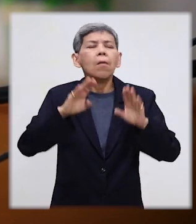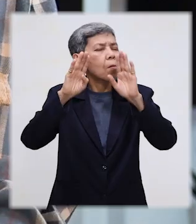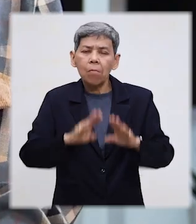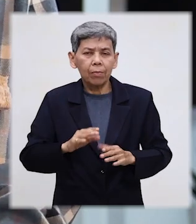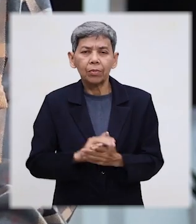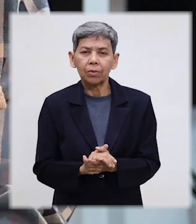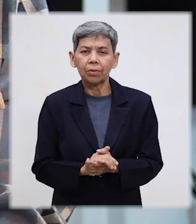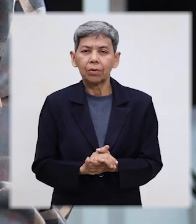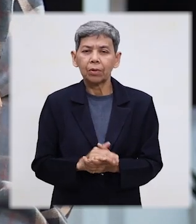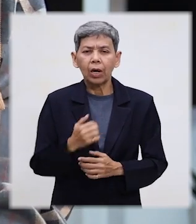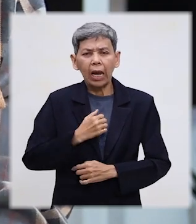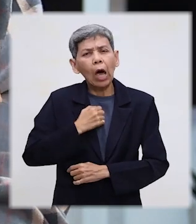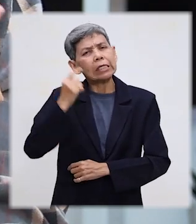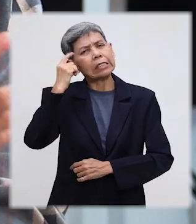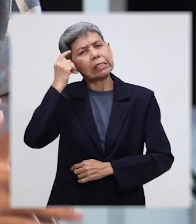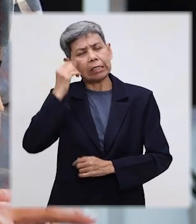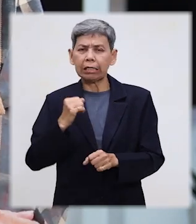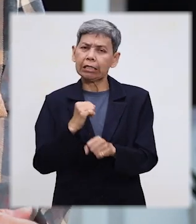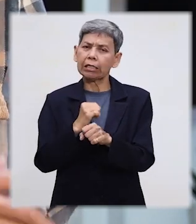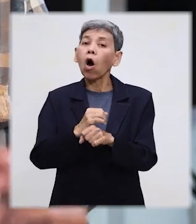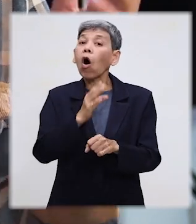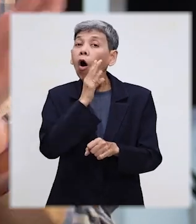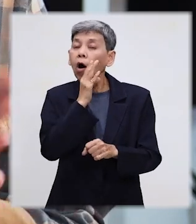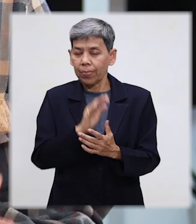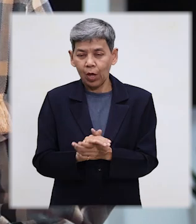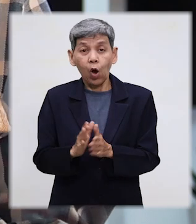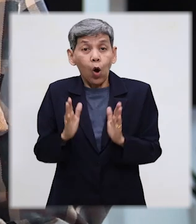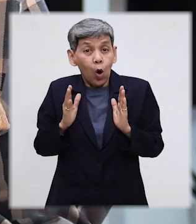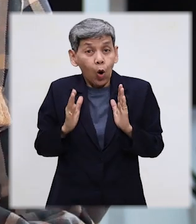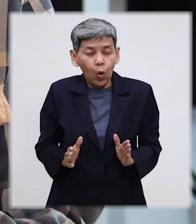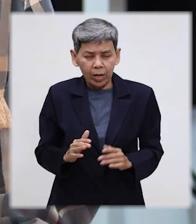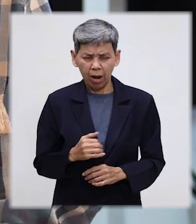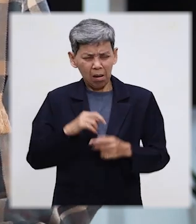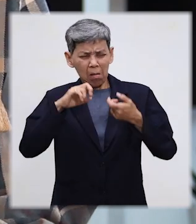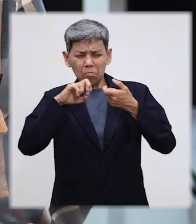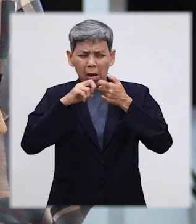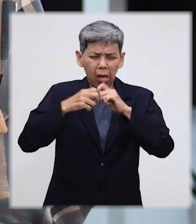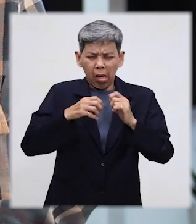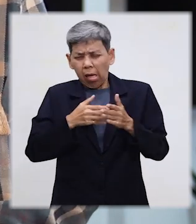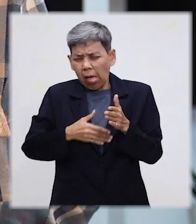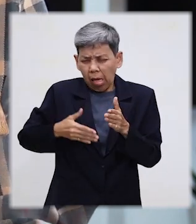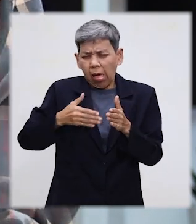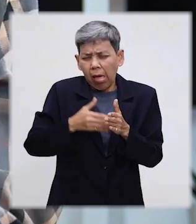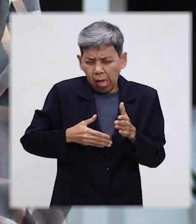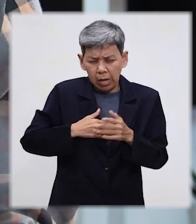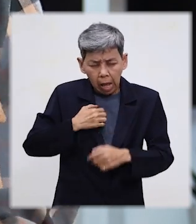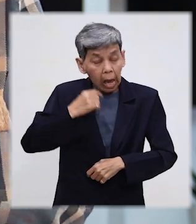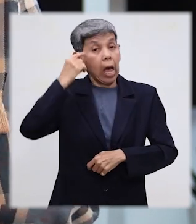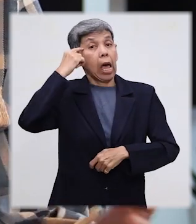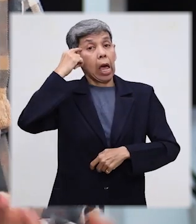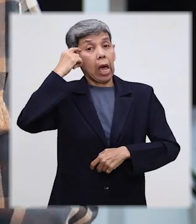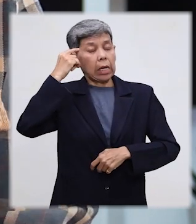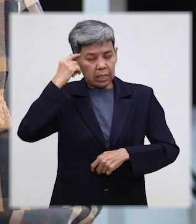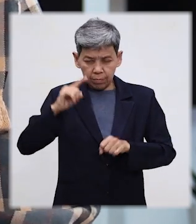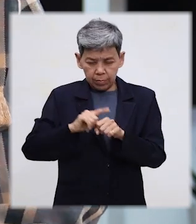างนั้น ไม่กำลังนั่งนึกไงว่าจริงๆอ่ะถ้าเกิดสมมติว่าคนที่เขาแบบเจอปัญหาอะไรอย่างเงี้ยค่ะแล้วเขาสามารถคิดอย่างเงี้ยได้